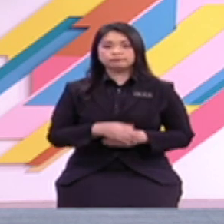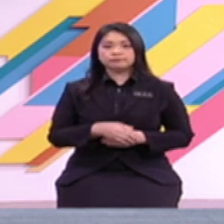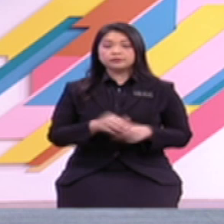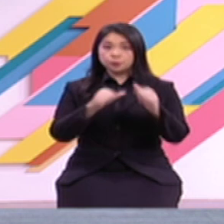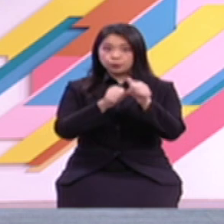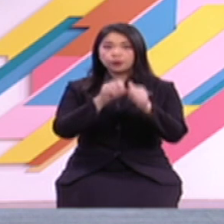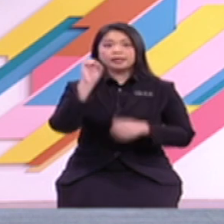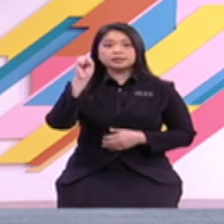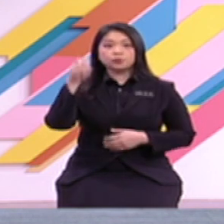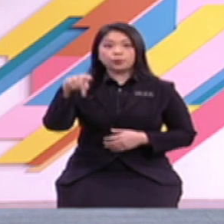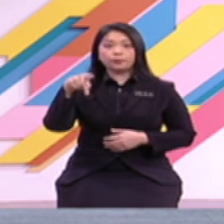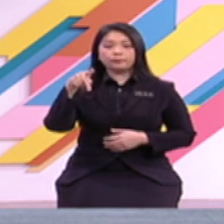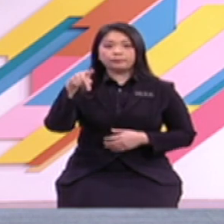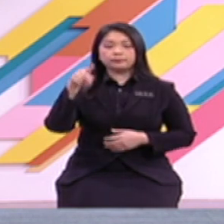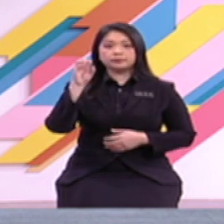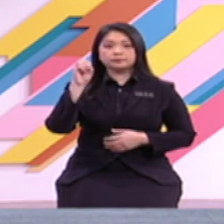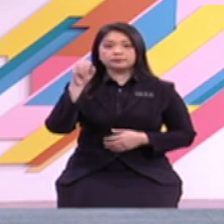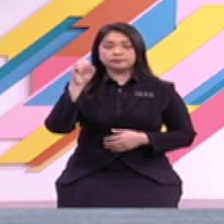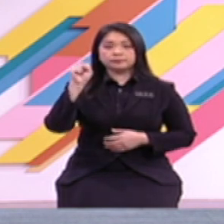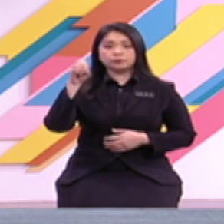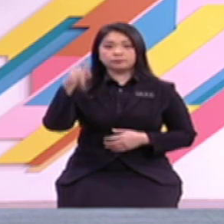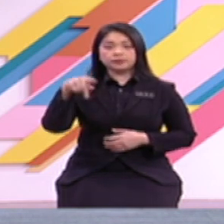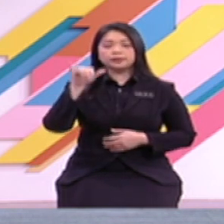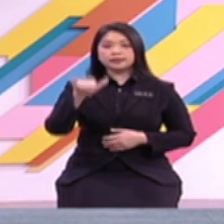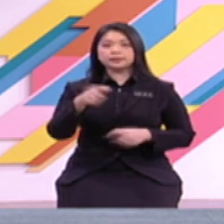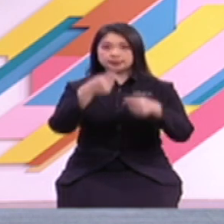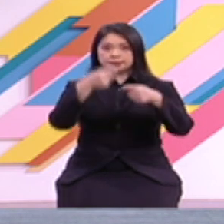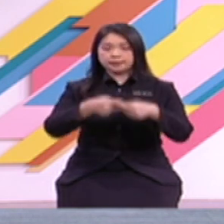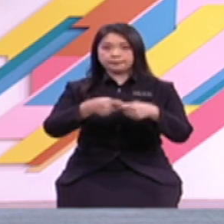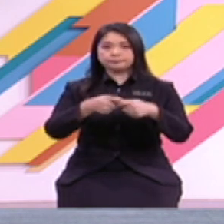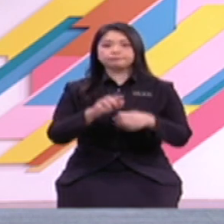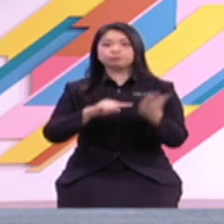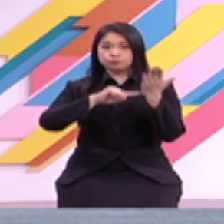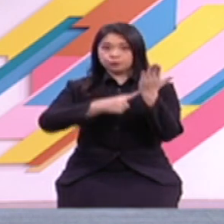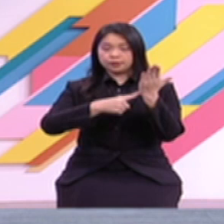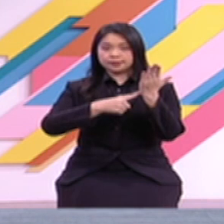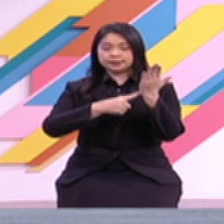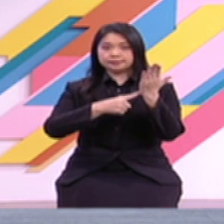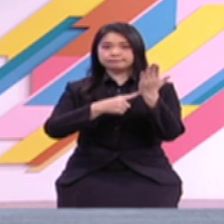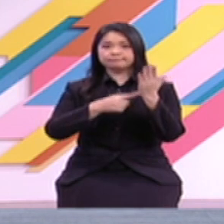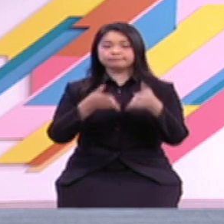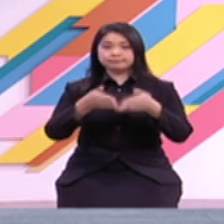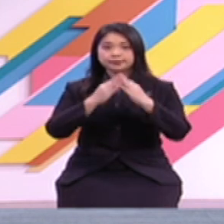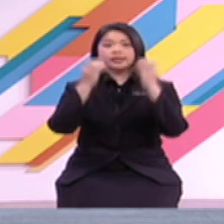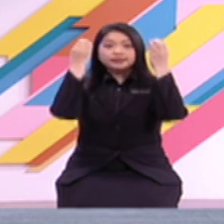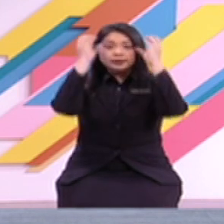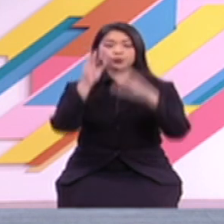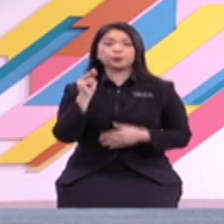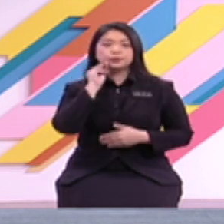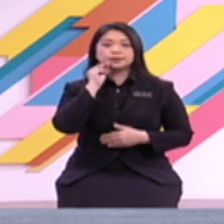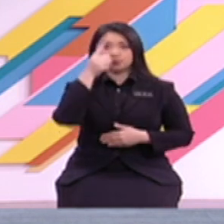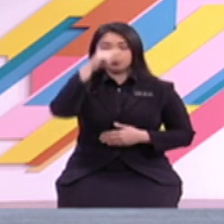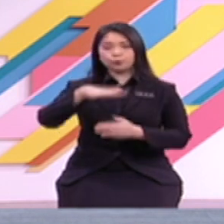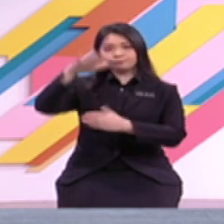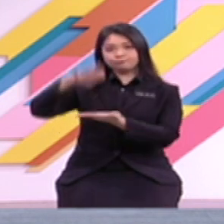eh shopee yang sudah pun ditetapkan jadi permulaannya na kita dulu cekgu musfira untuk